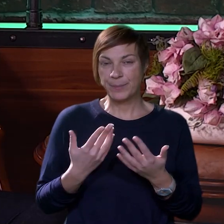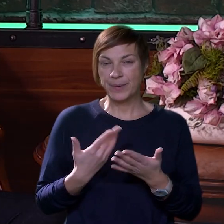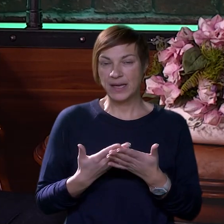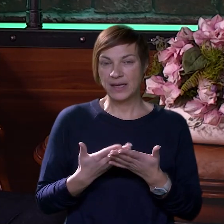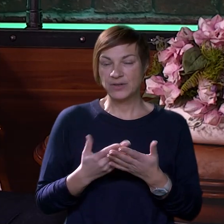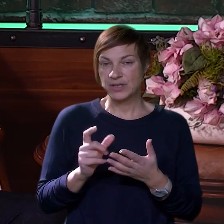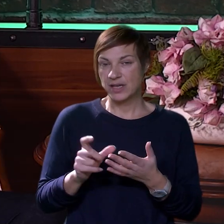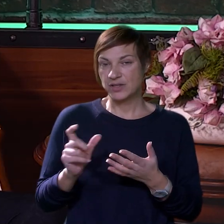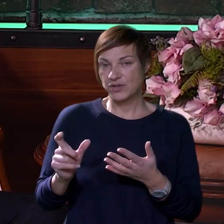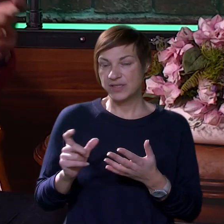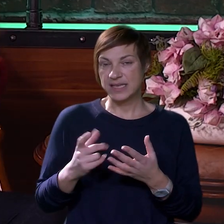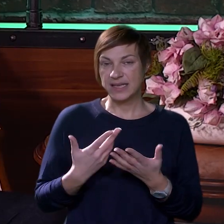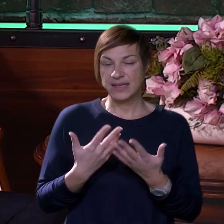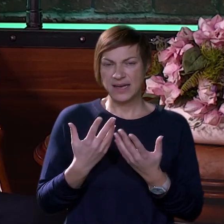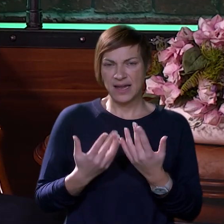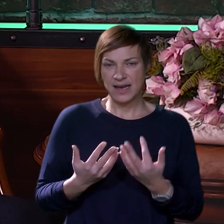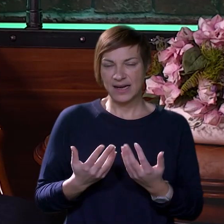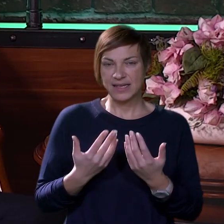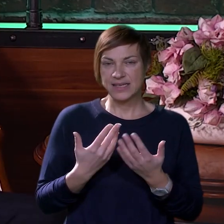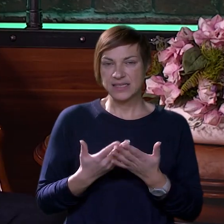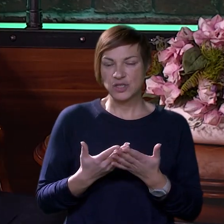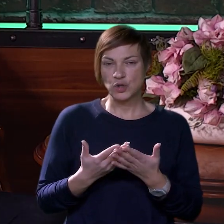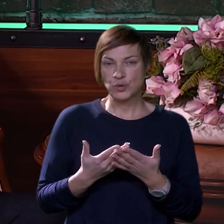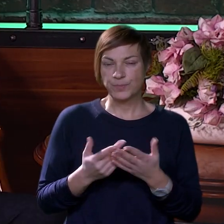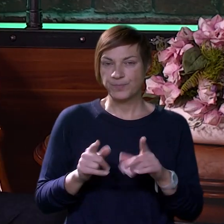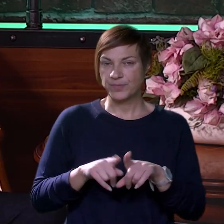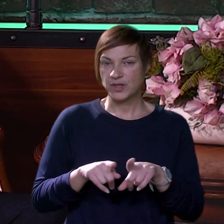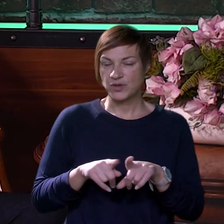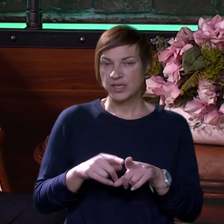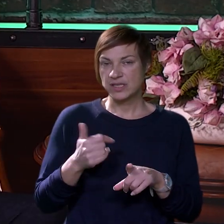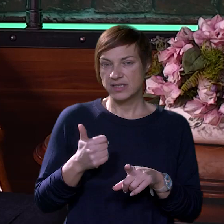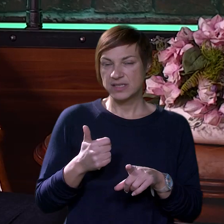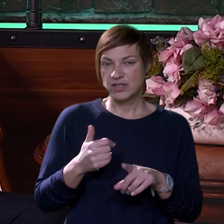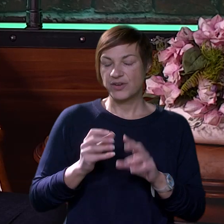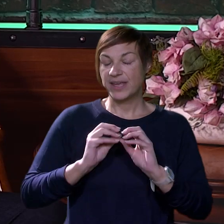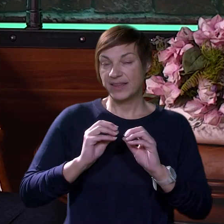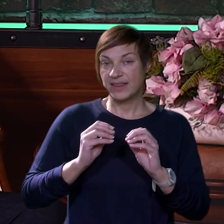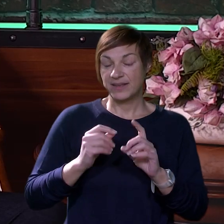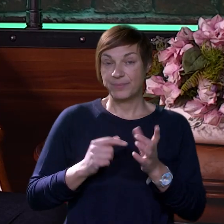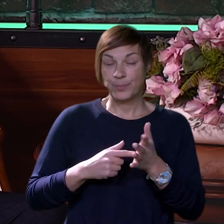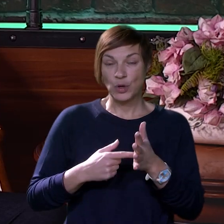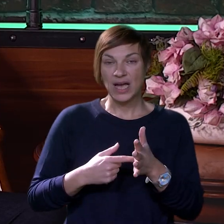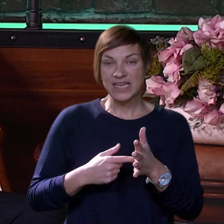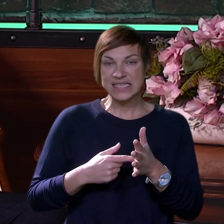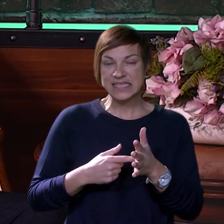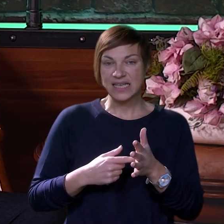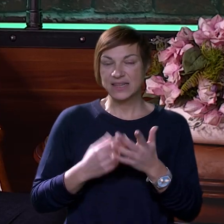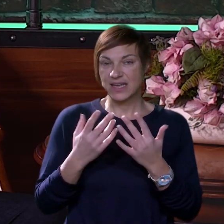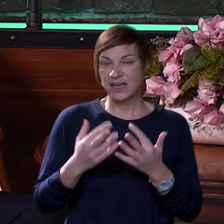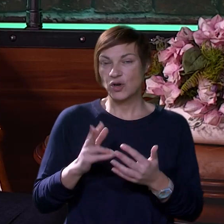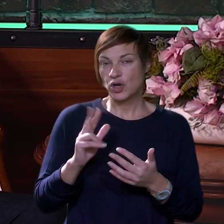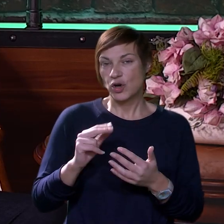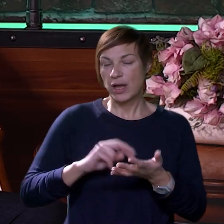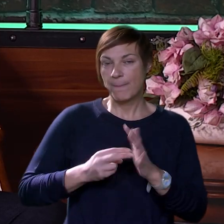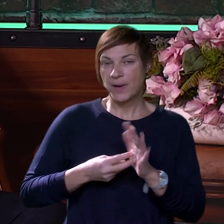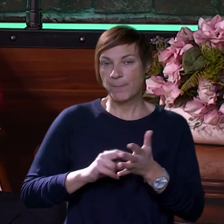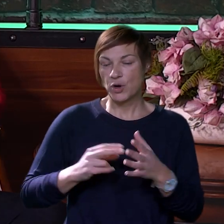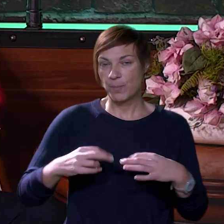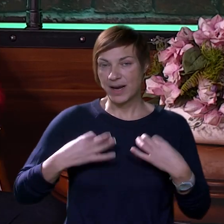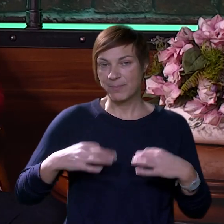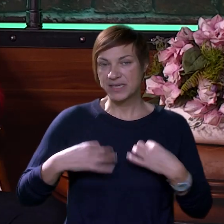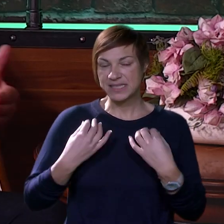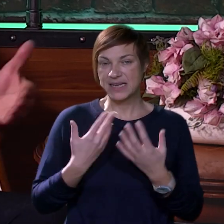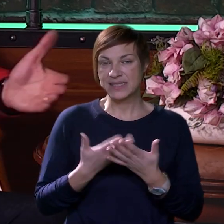svaka ta doza ide na analizu, jel? I to je isto jedna indikacija, i ukoliko ima bilo kakvih